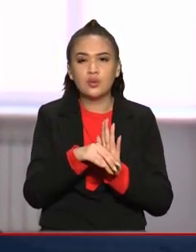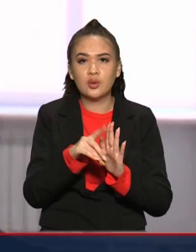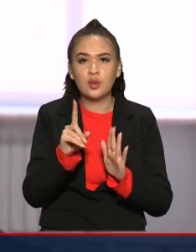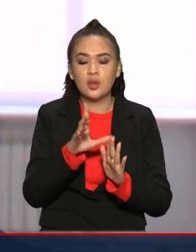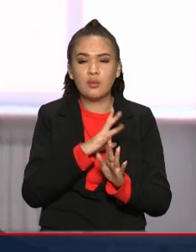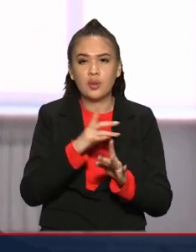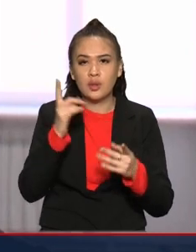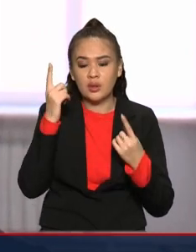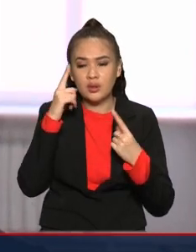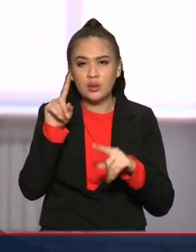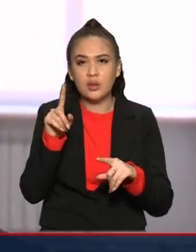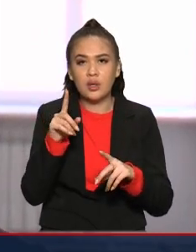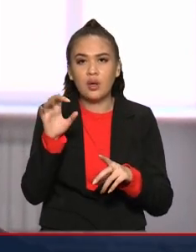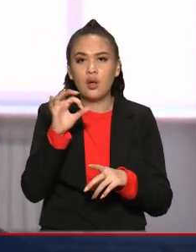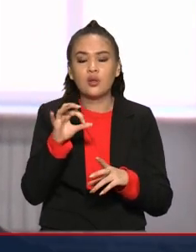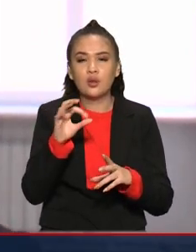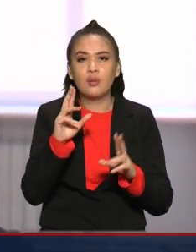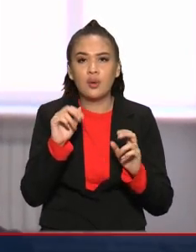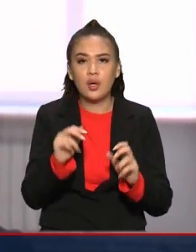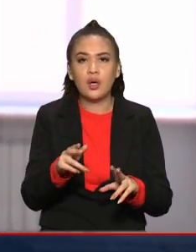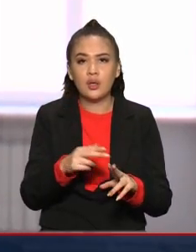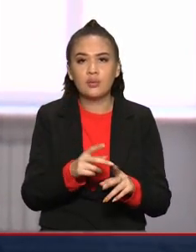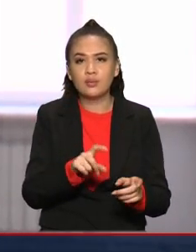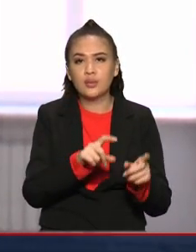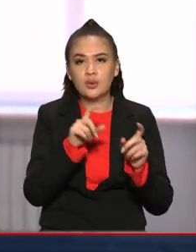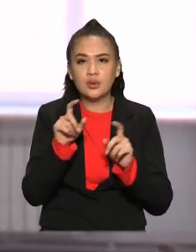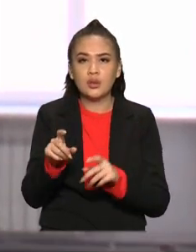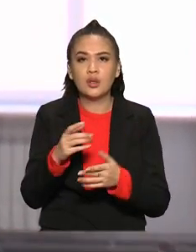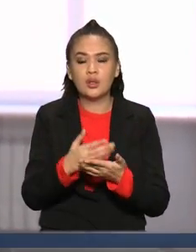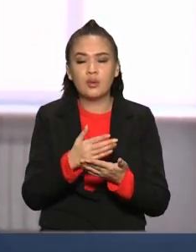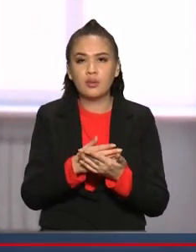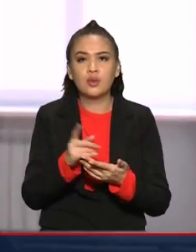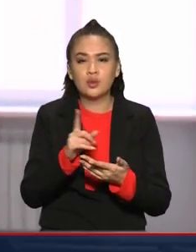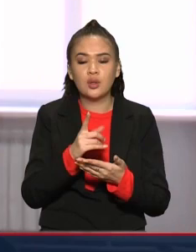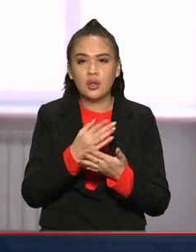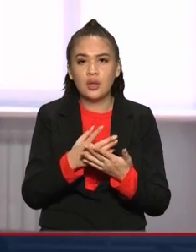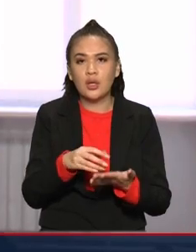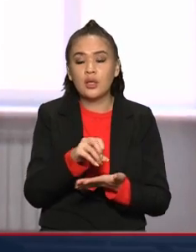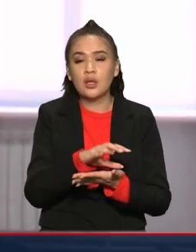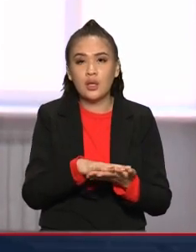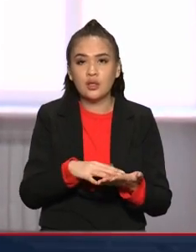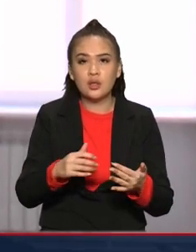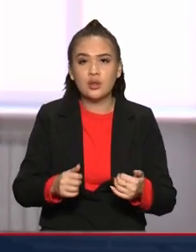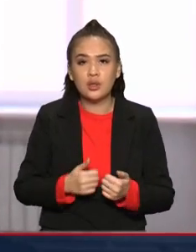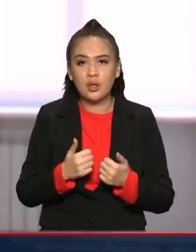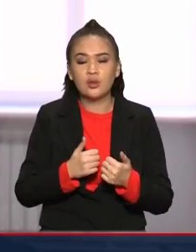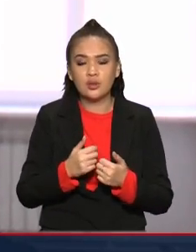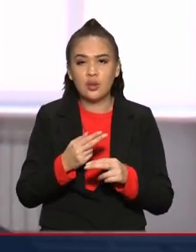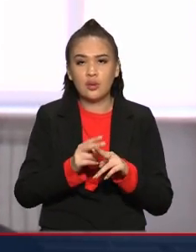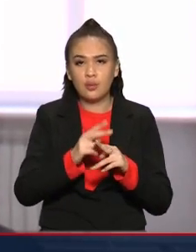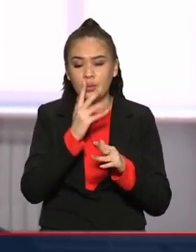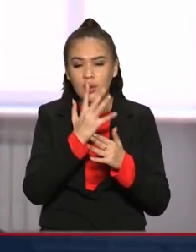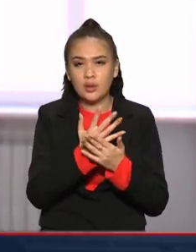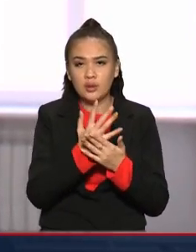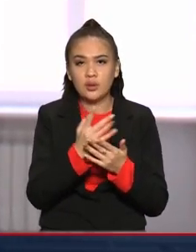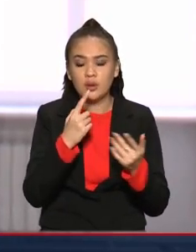какие-то идеи о том, как можно было бы перенести, скажем, эту модель на какую-то другую сферу. И далее они уже стараются их реализовать при помощи